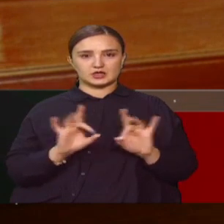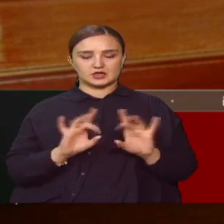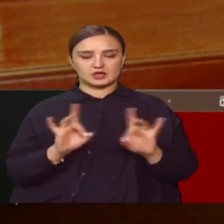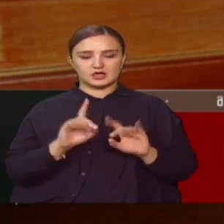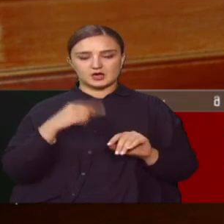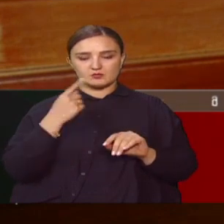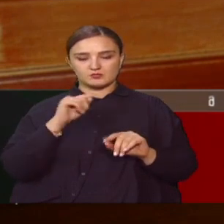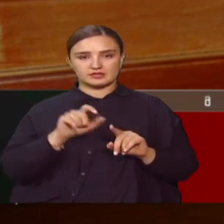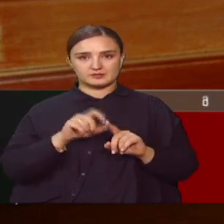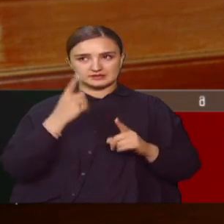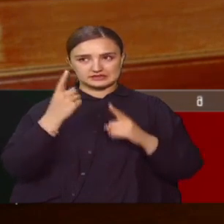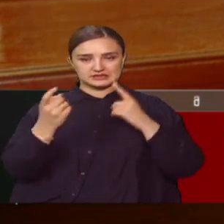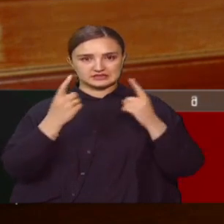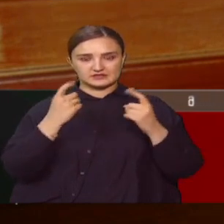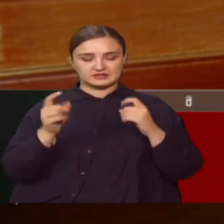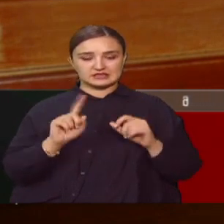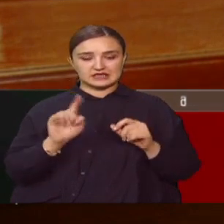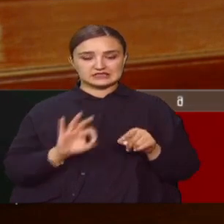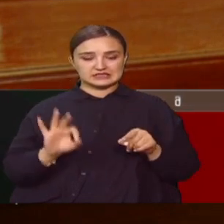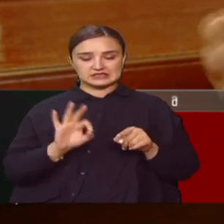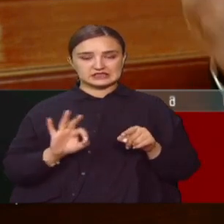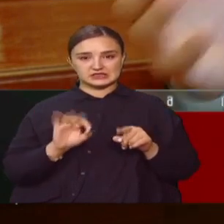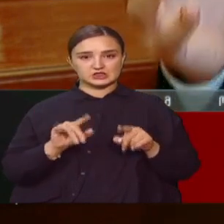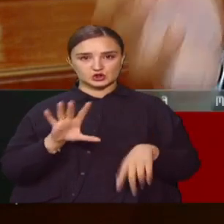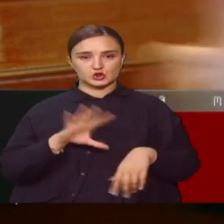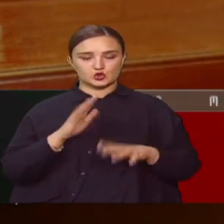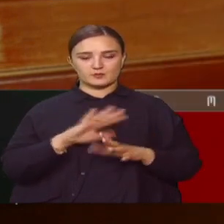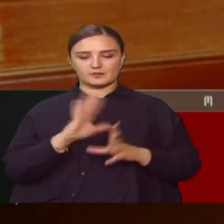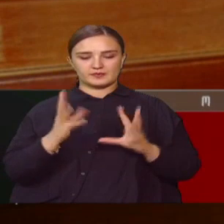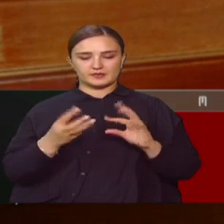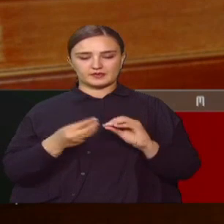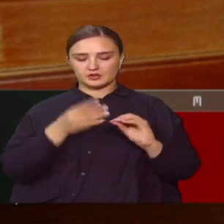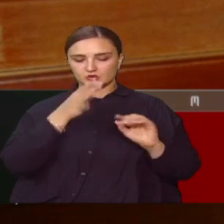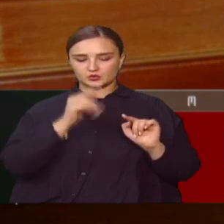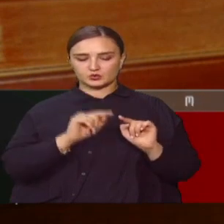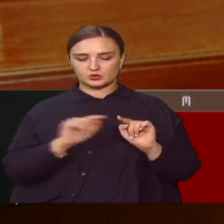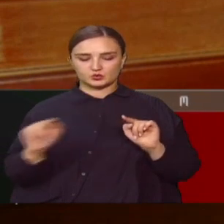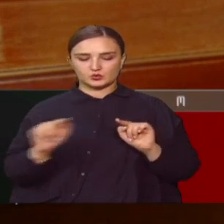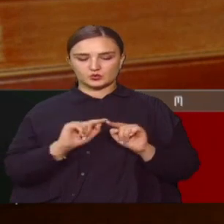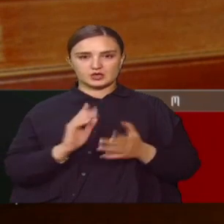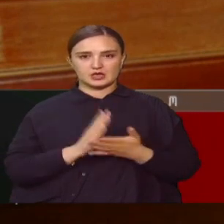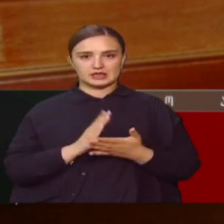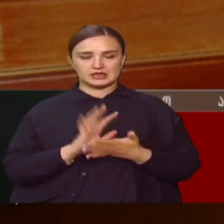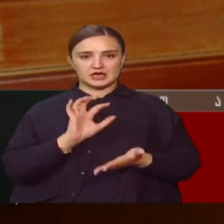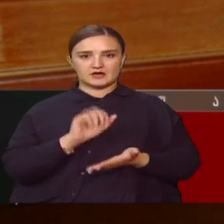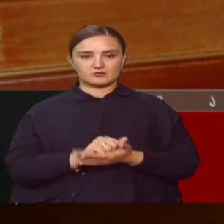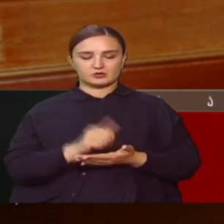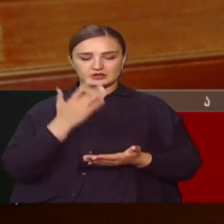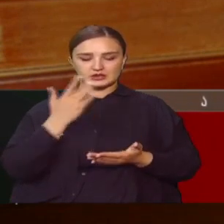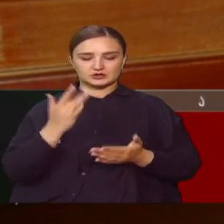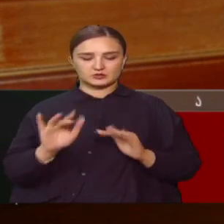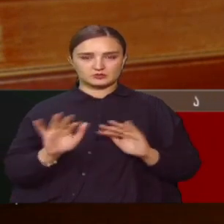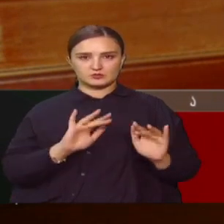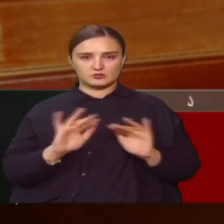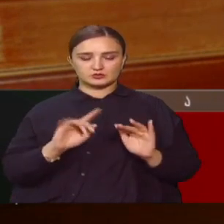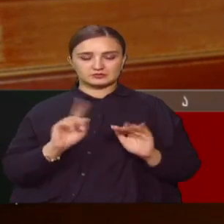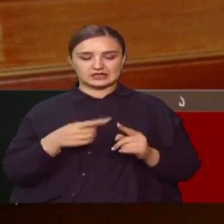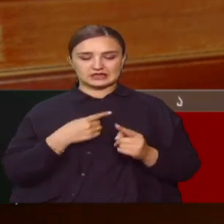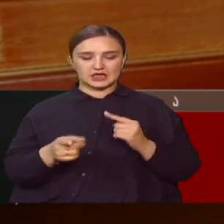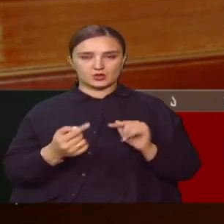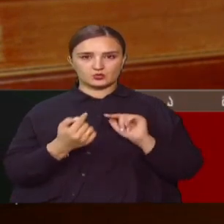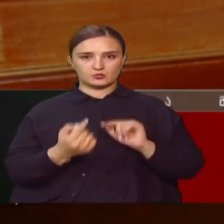im gzavnilebs, ra gzavnilebitats iqo mteli amkhnis ganmavlobashi da aris dakavebuli natsionaluri mozdraoba da